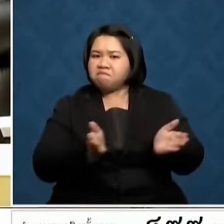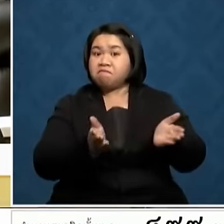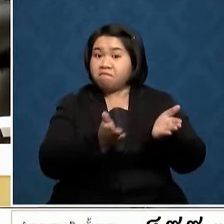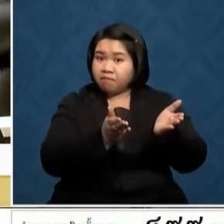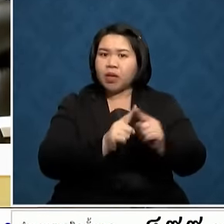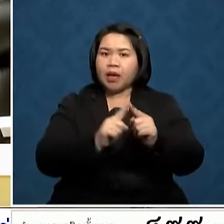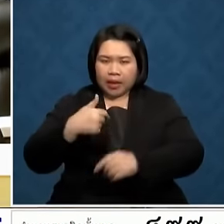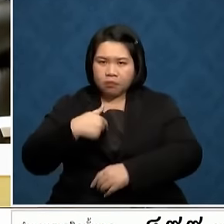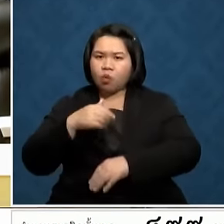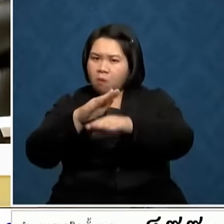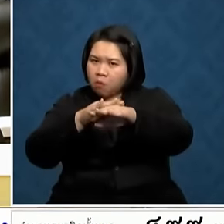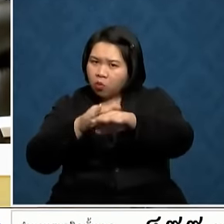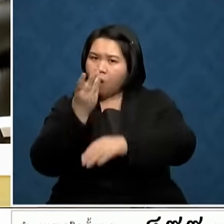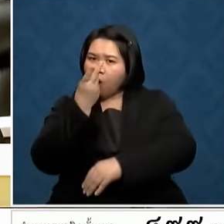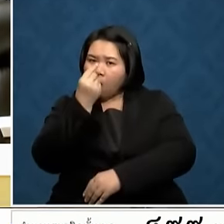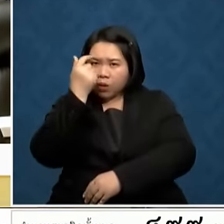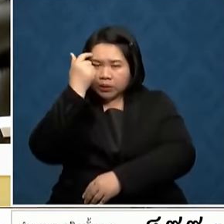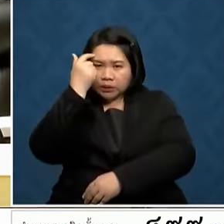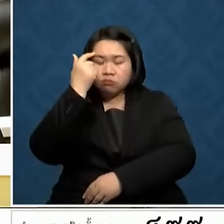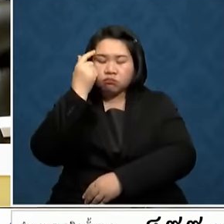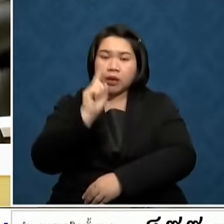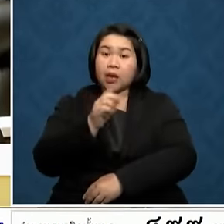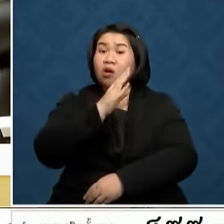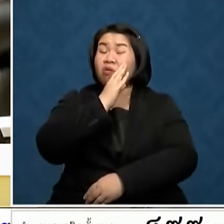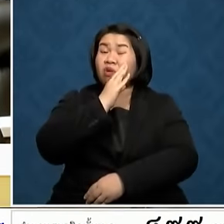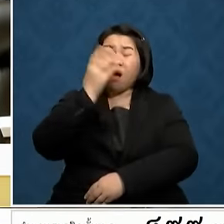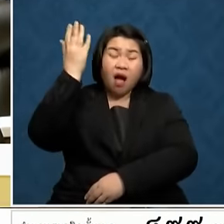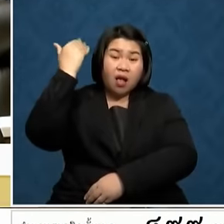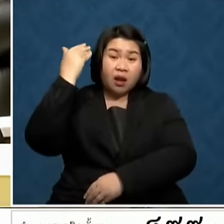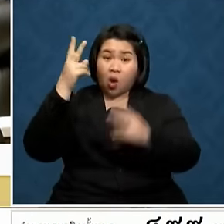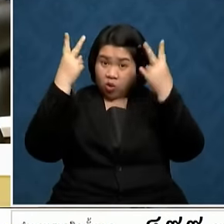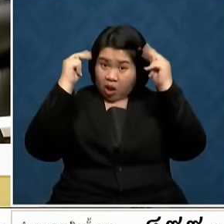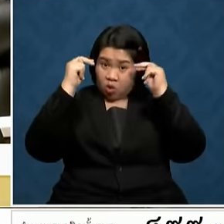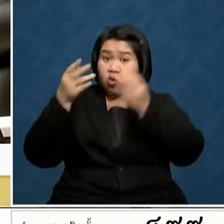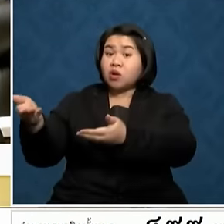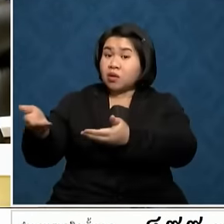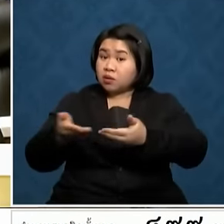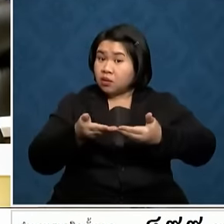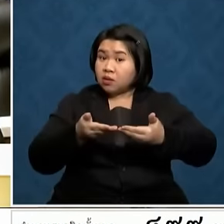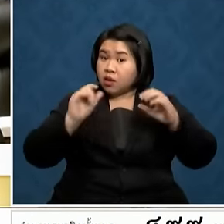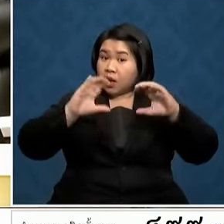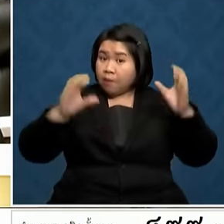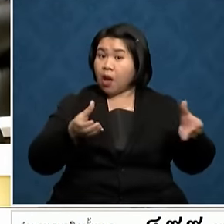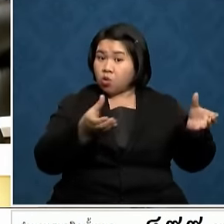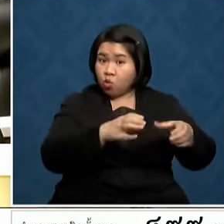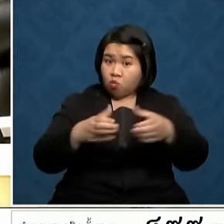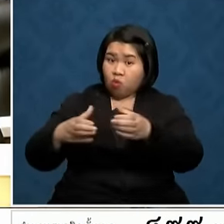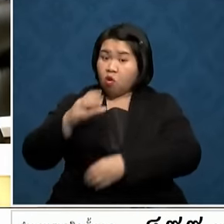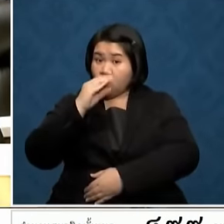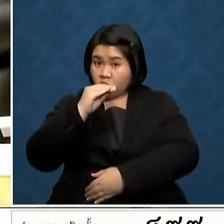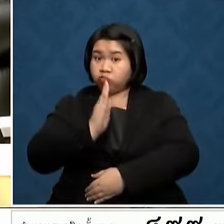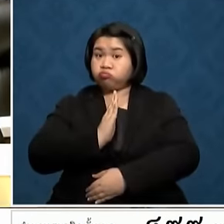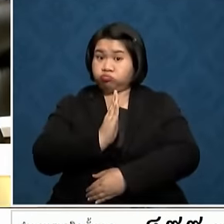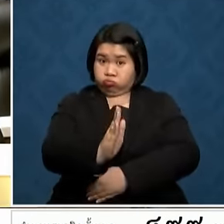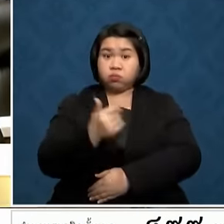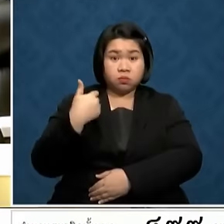แตผมอยจะชวนท่านลองคิดเช่กครับว่าตอนทท่นายกมาเชินพักท่านรวมรฐบาลนั้นLED รกได้พูดอย่ตงไป